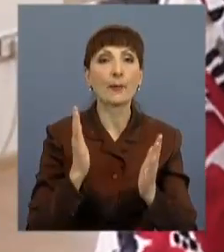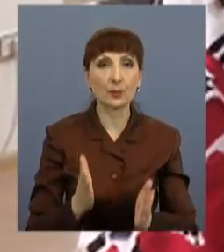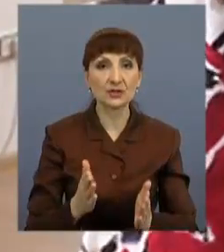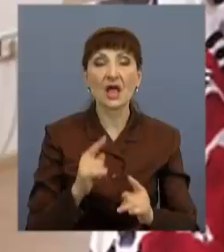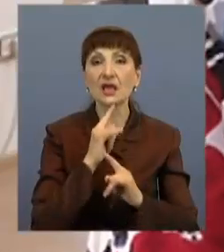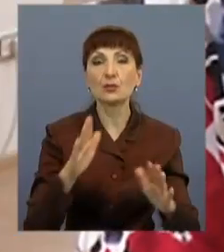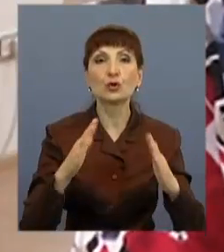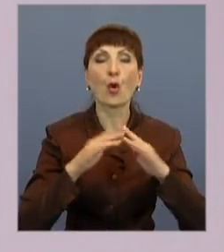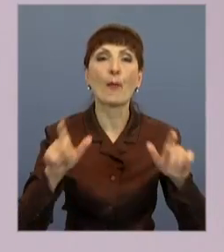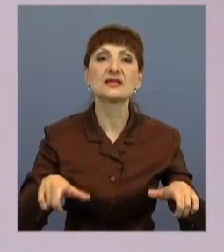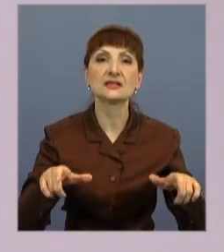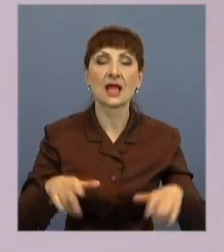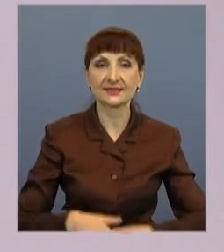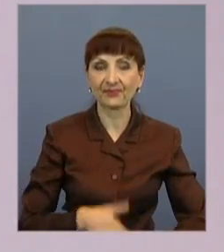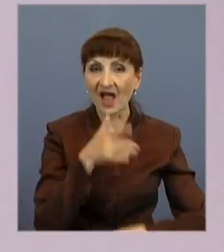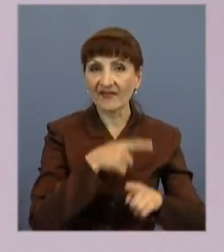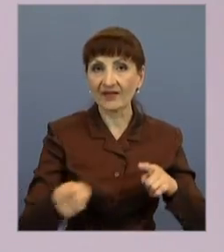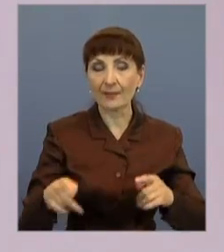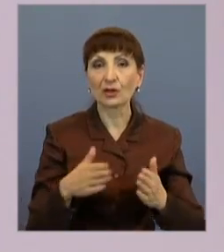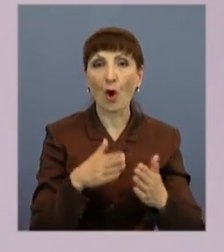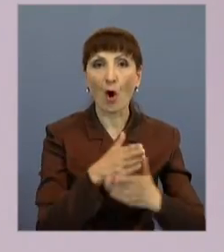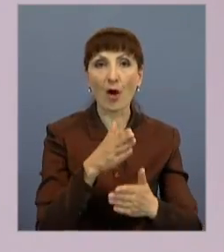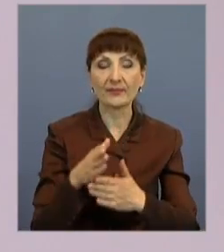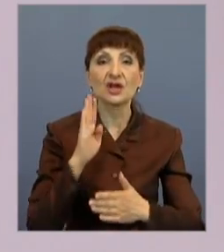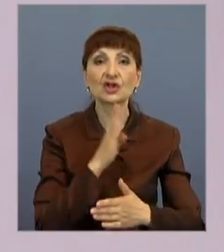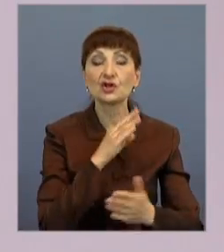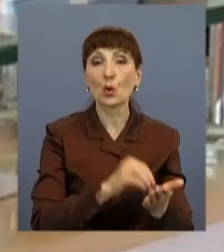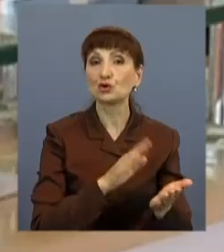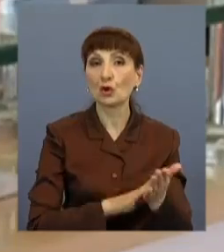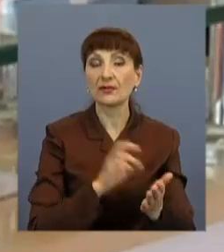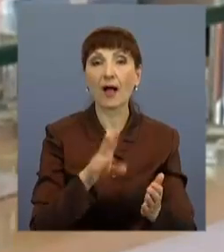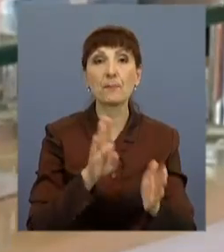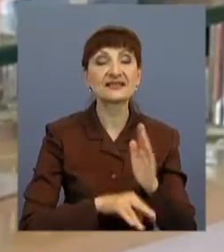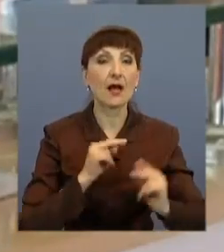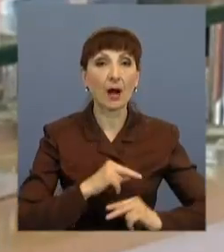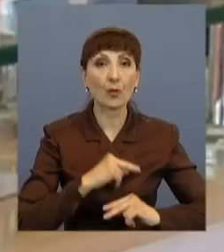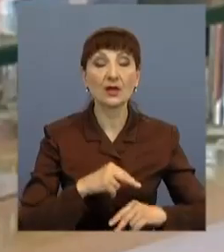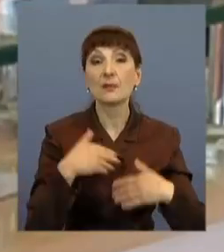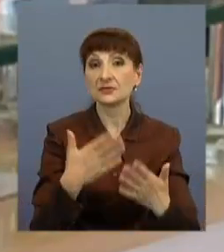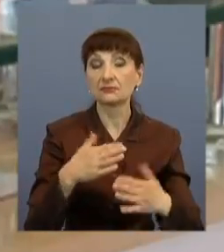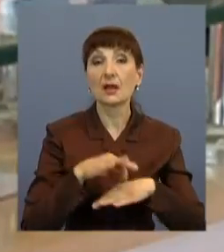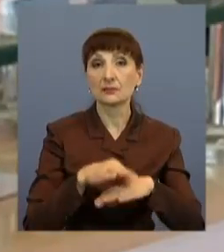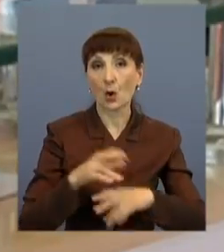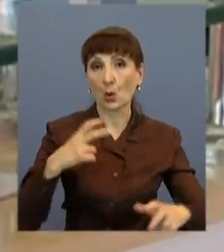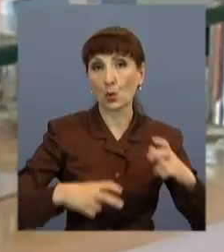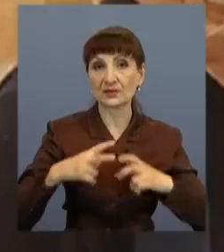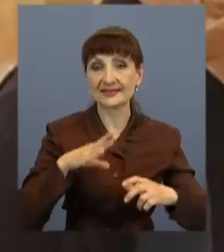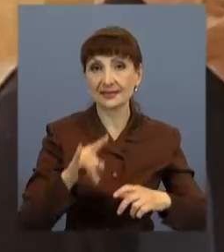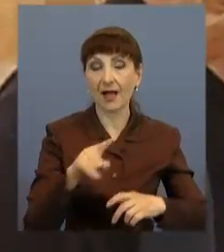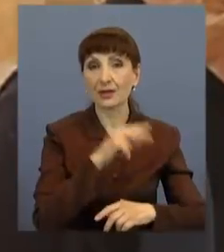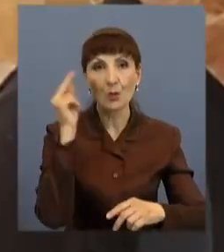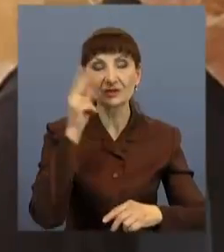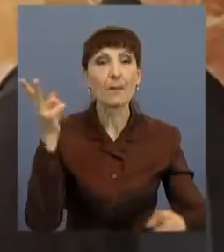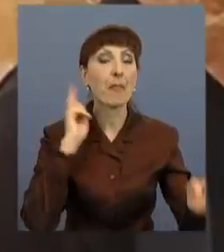не буду я сидеть дома. Во время подворового обхода женщин поставили на учет как безработных, предложили пройти краткосрочные курсы. Теперь они учатся